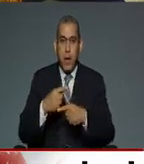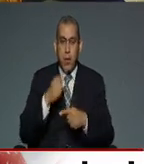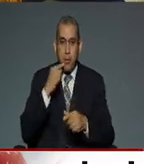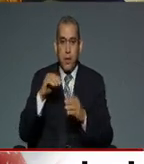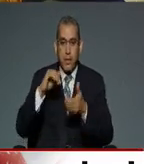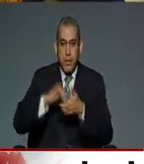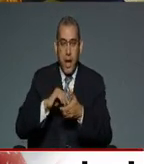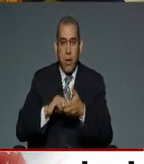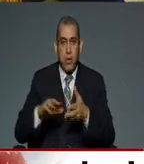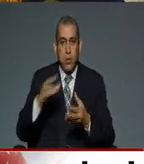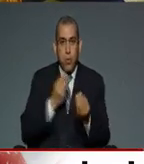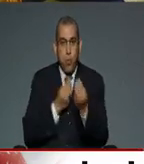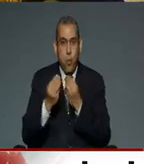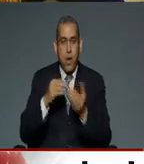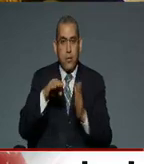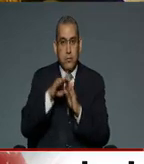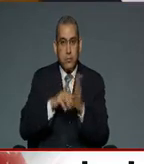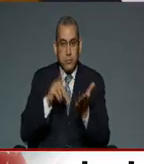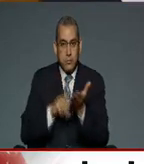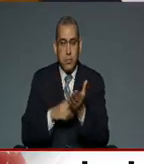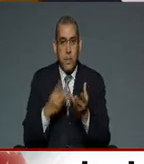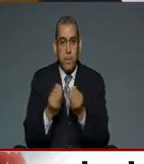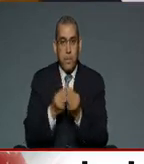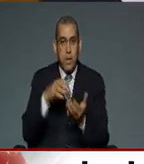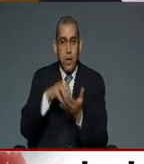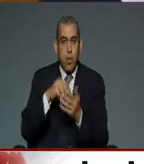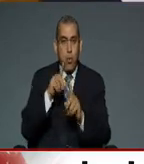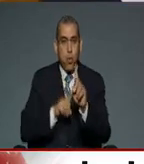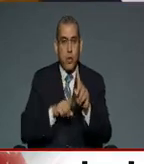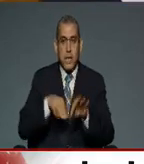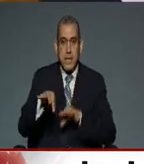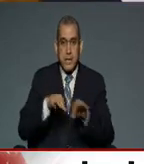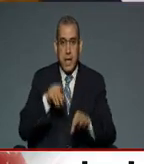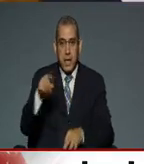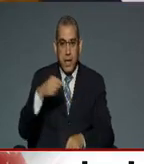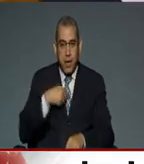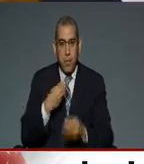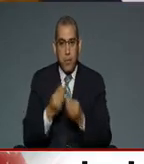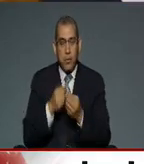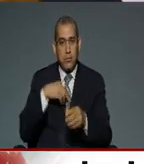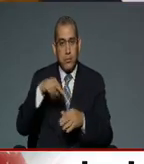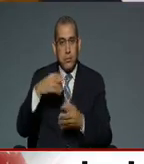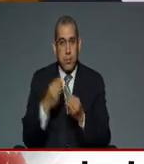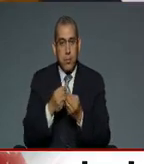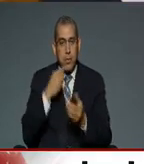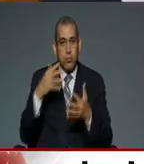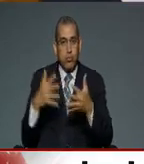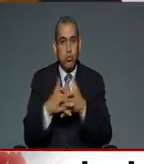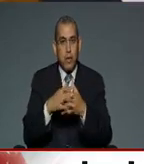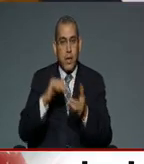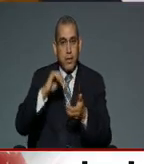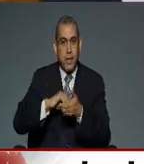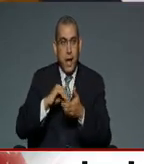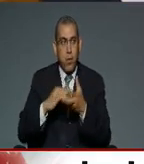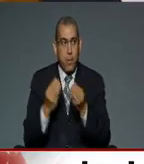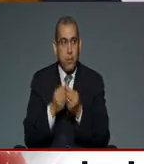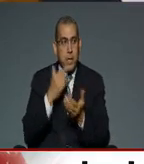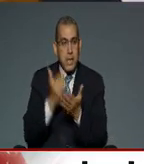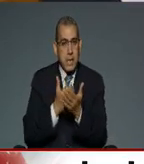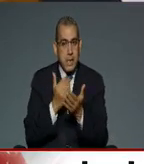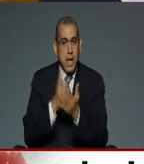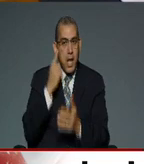الثنائي وعلى راسها لجنه المشاورات السياسيه واللجنه المصريه المشتركه للتعاون الاقتصادي